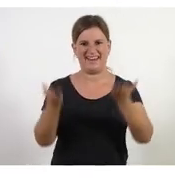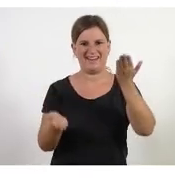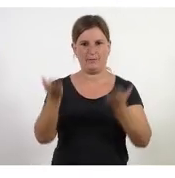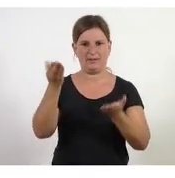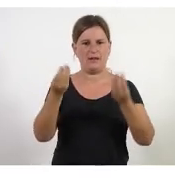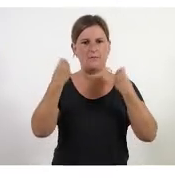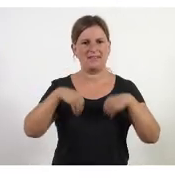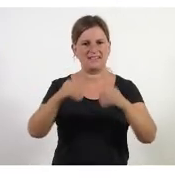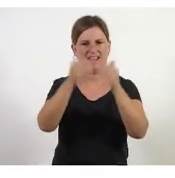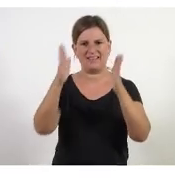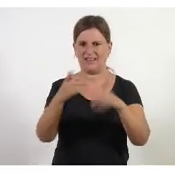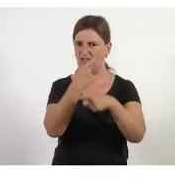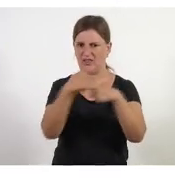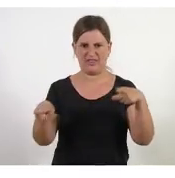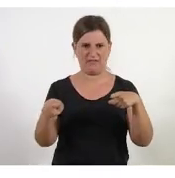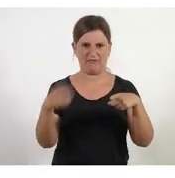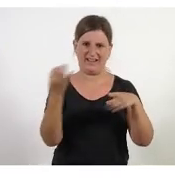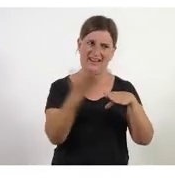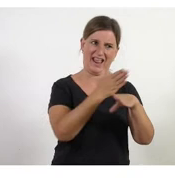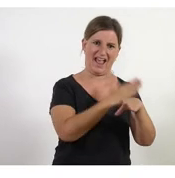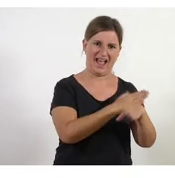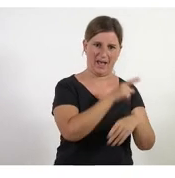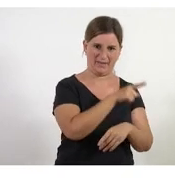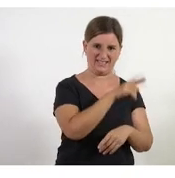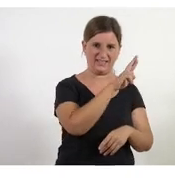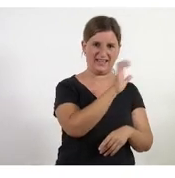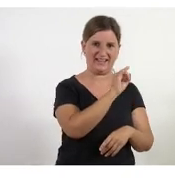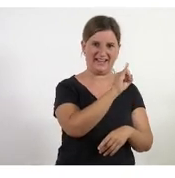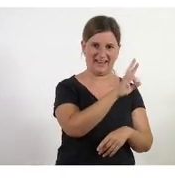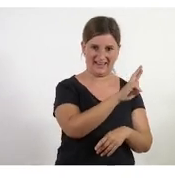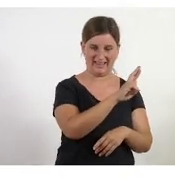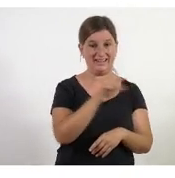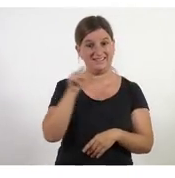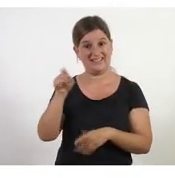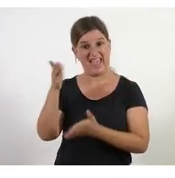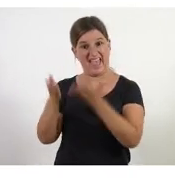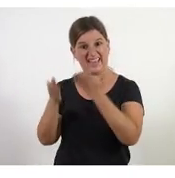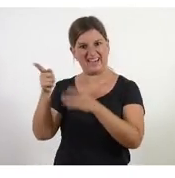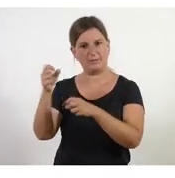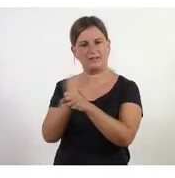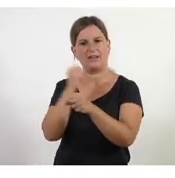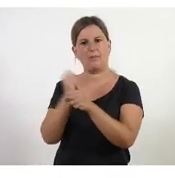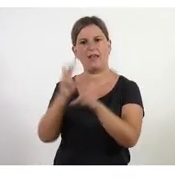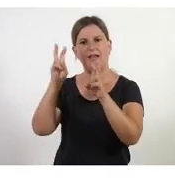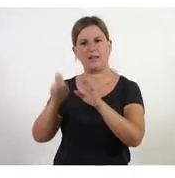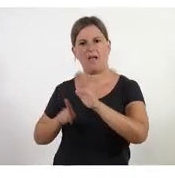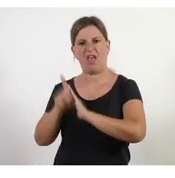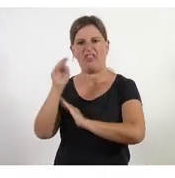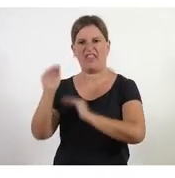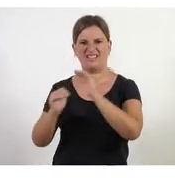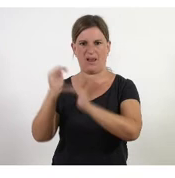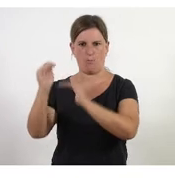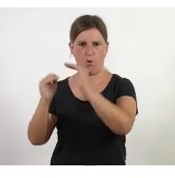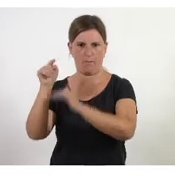entitat diferent a l'Associació Reir. Ells treballen el tema de desenvolupament i